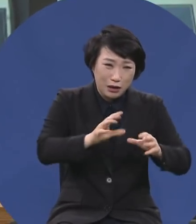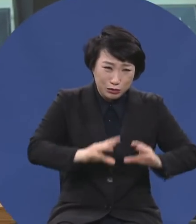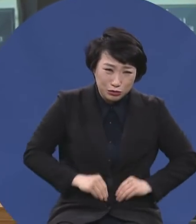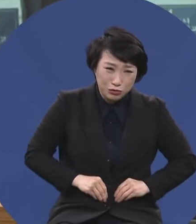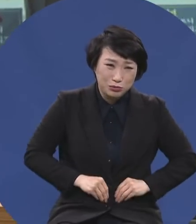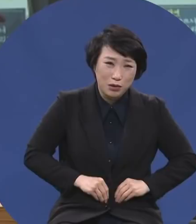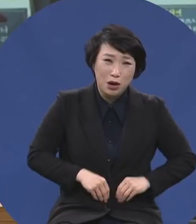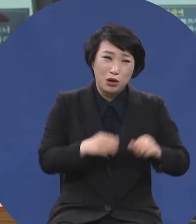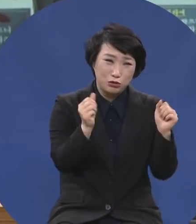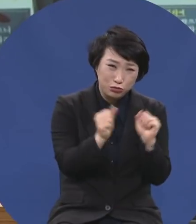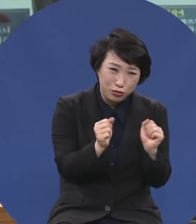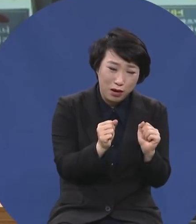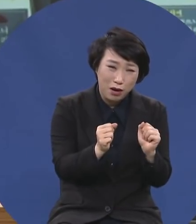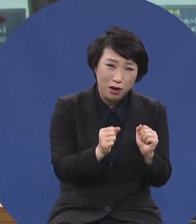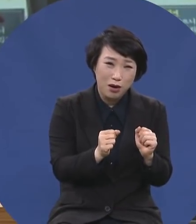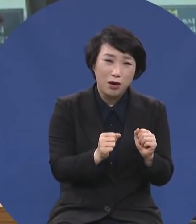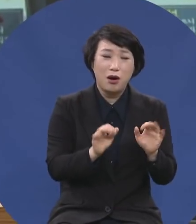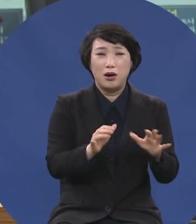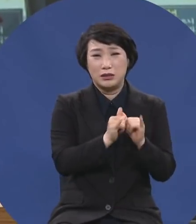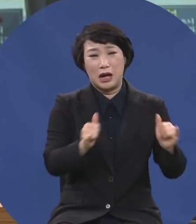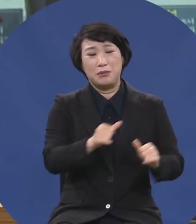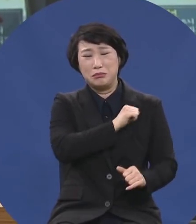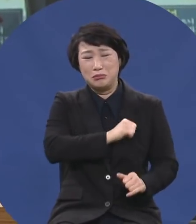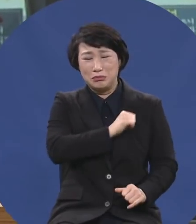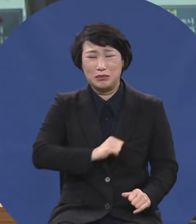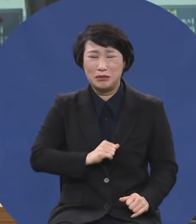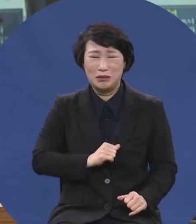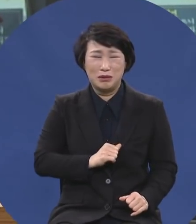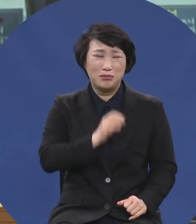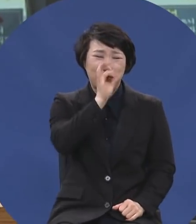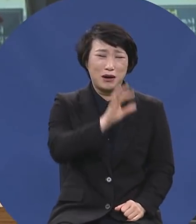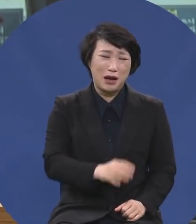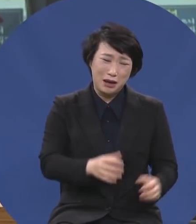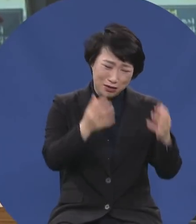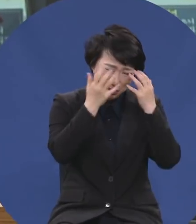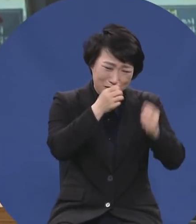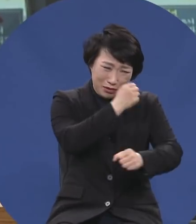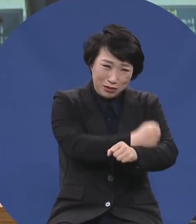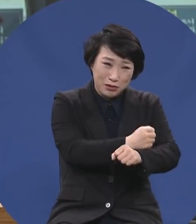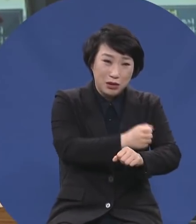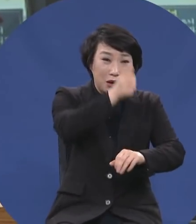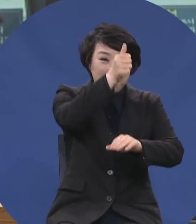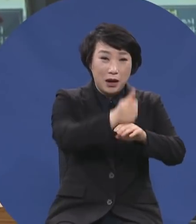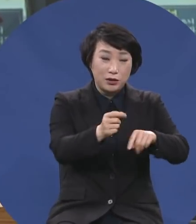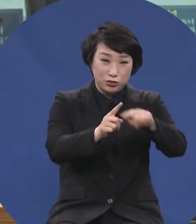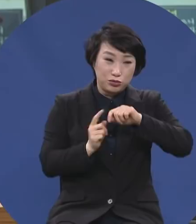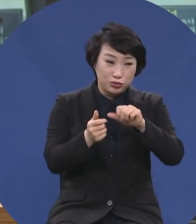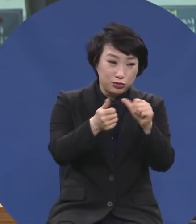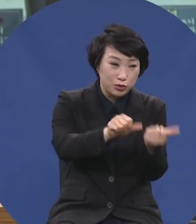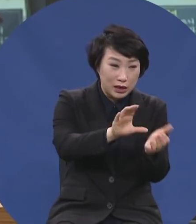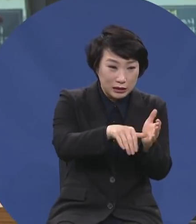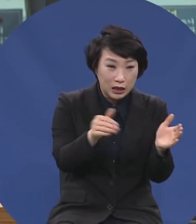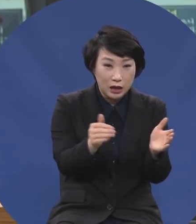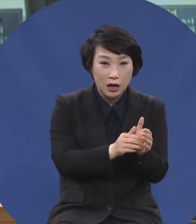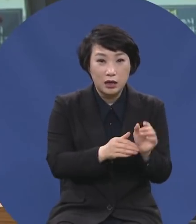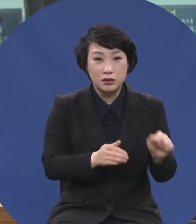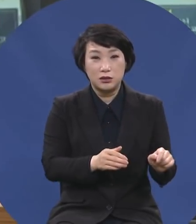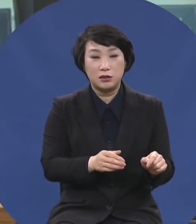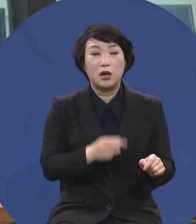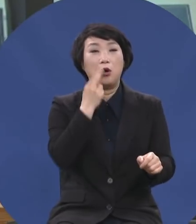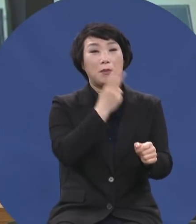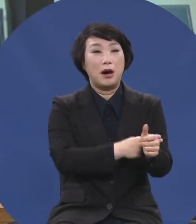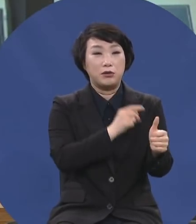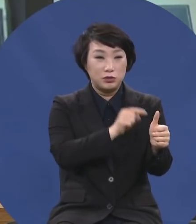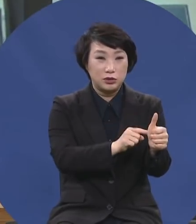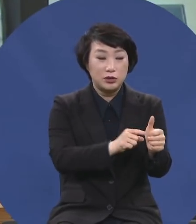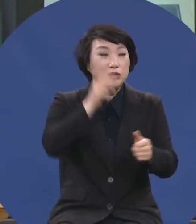굶어 추워 사람이 견딜 수 없는 고통 최후의 마지막 순교당하기까지 그는